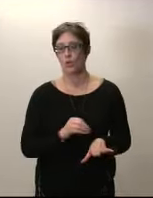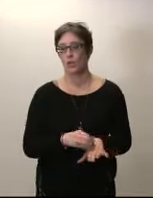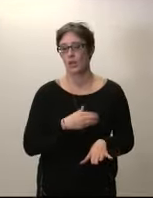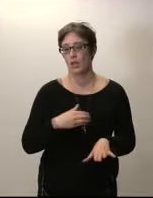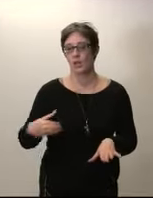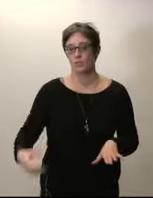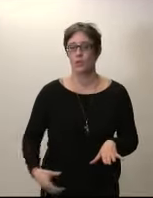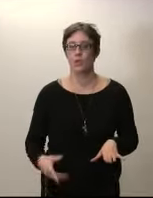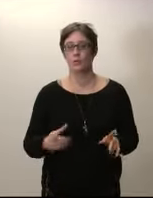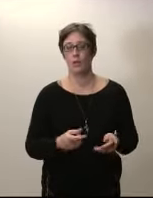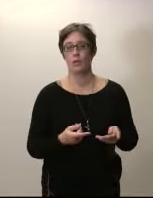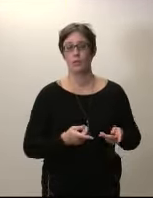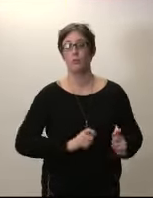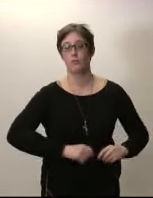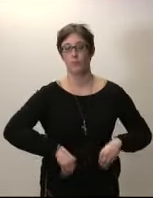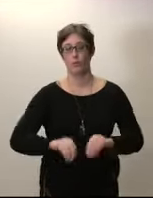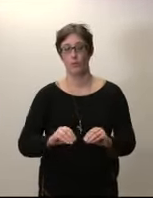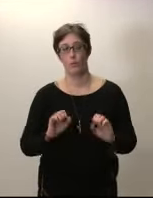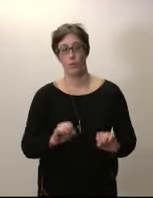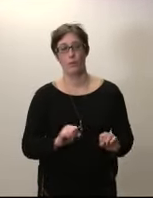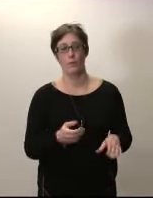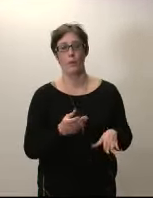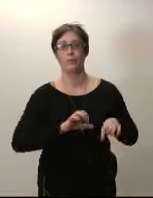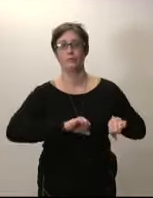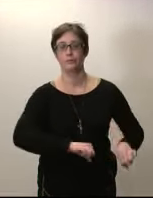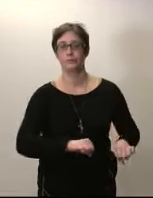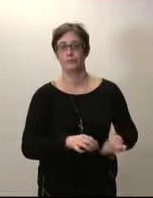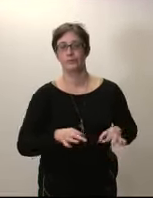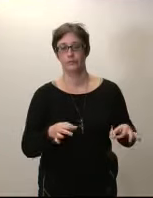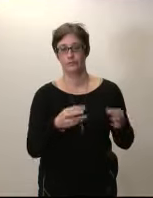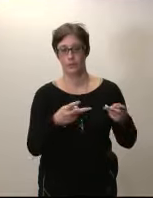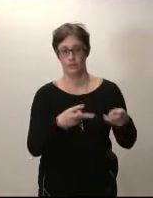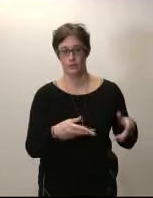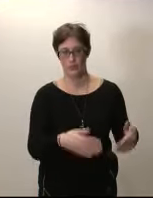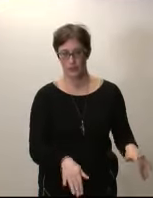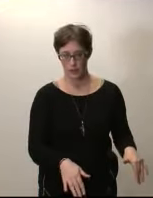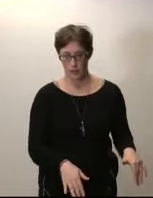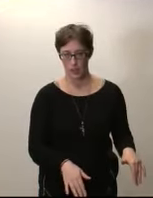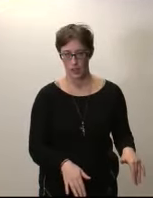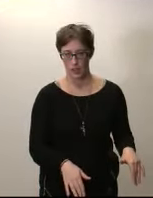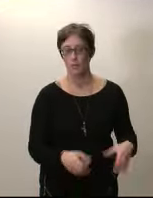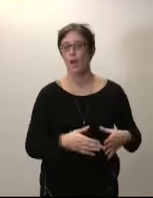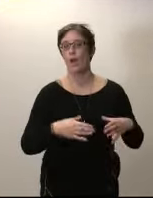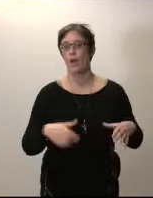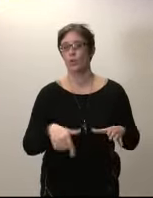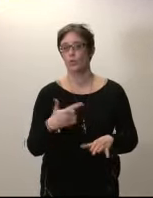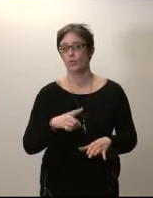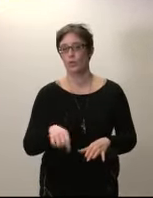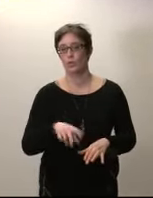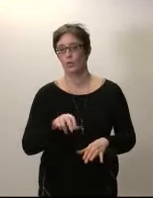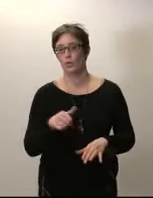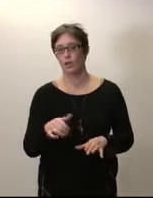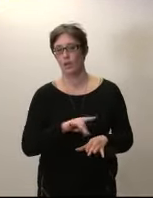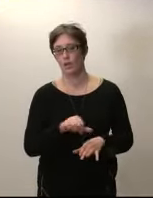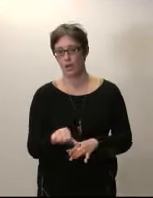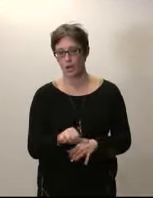le déclassement du domaine public communal d'une surface de terrain de 12 heures 36 centièmes, située dans l'enceinte du stade Jeanne d'Arc,